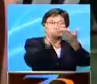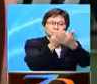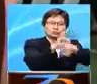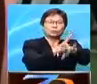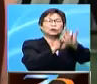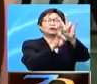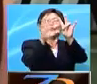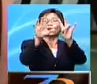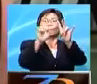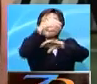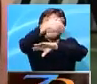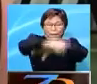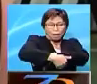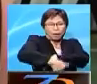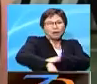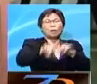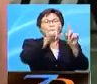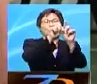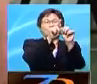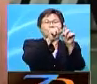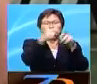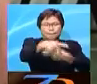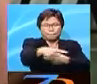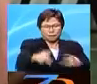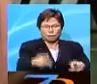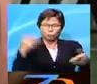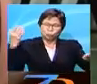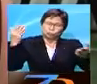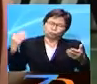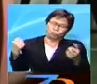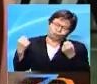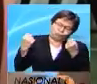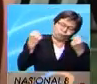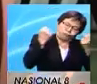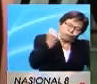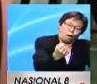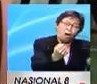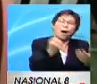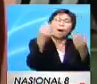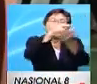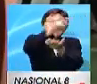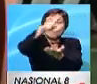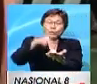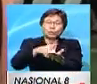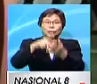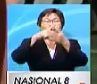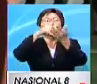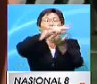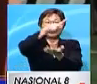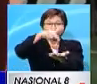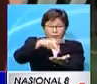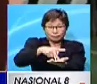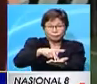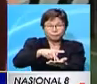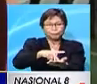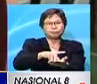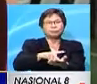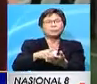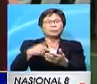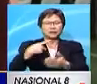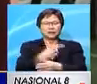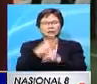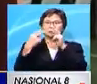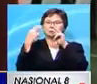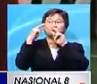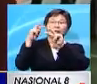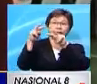750it malam tadi sebanyak 11 peti telah pun tiba di pusat pusat penjumlahan undi di dewan seri bernam ini dan seperti yang kita boleh